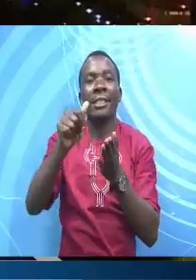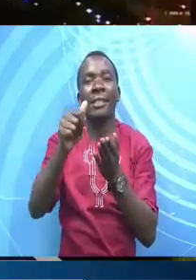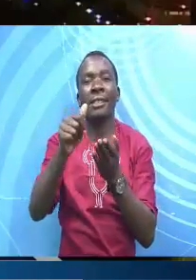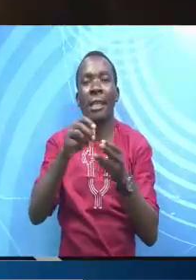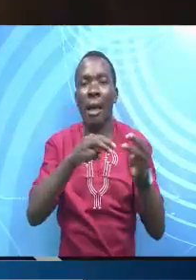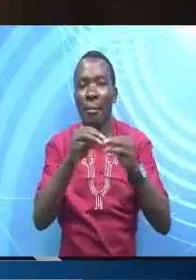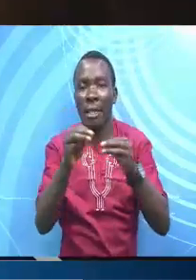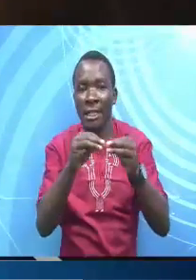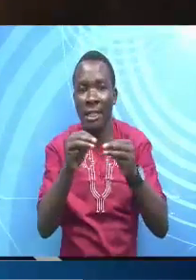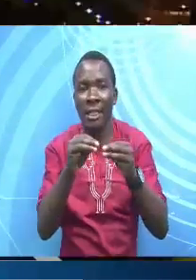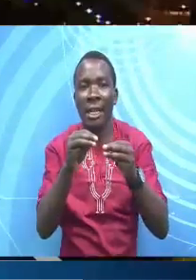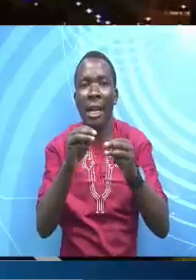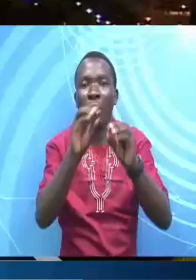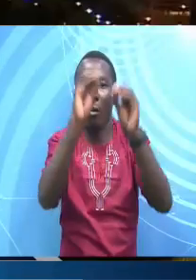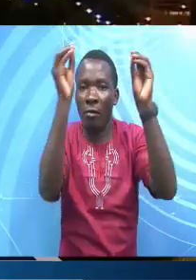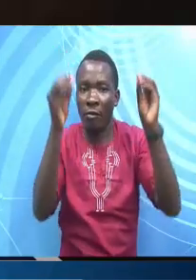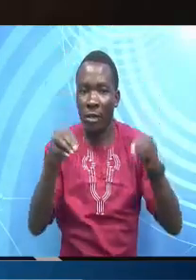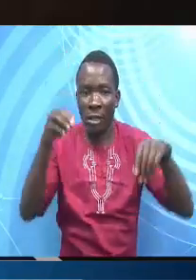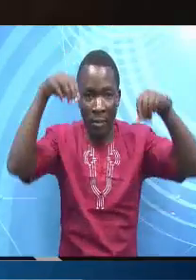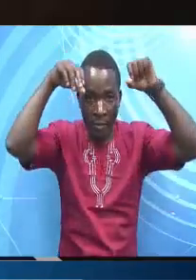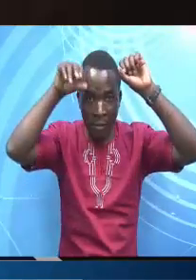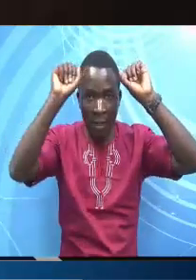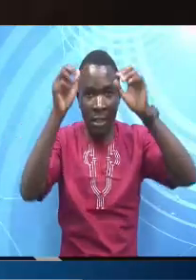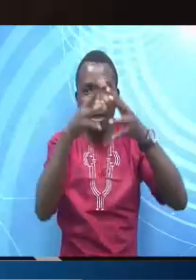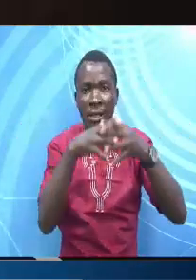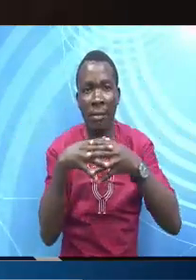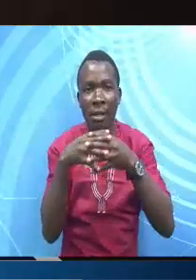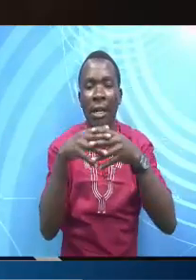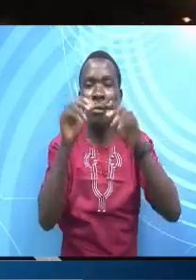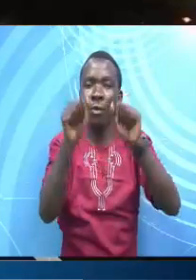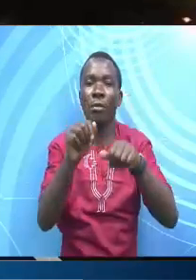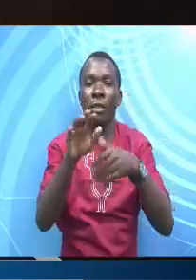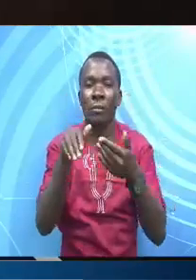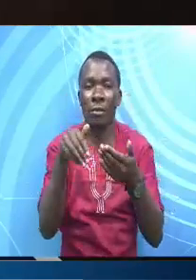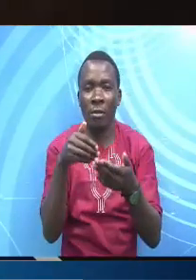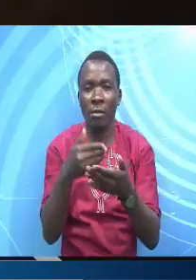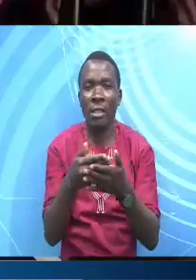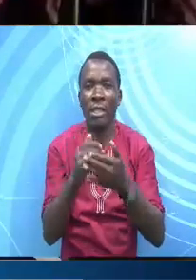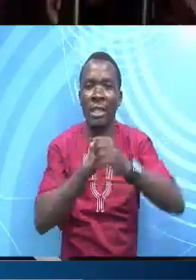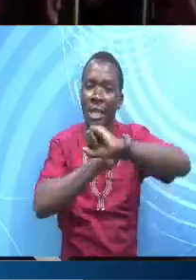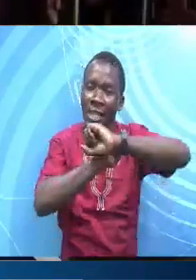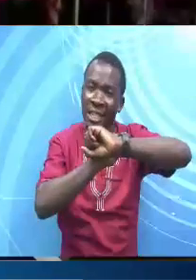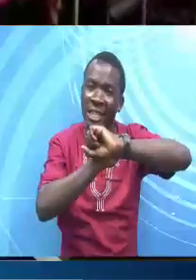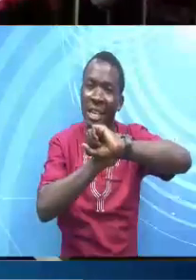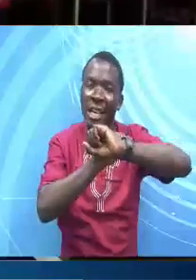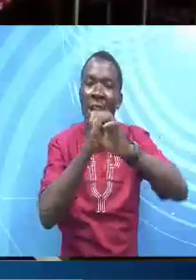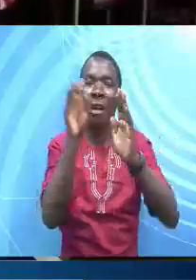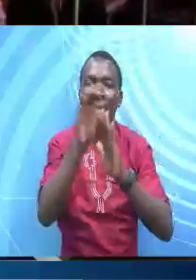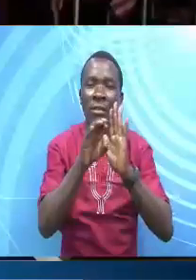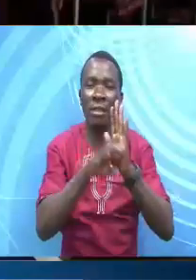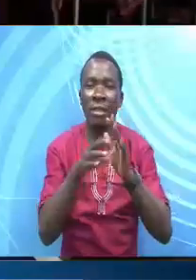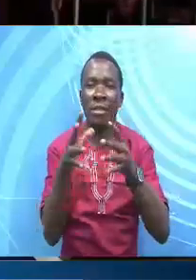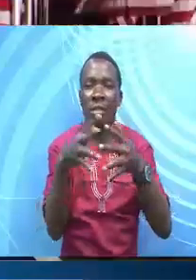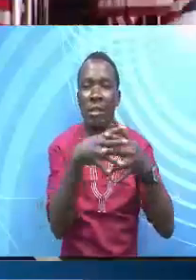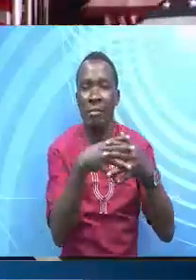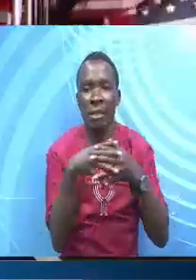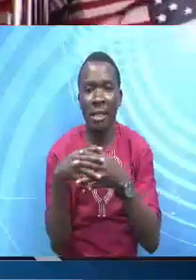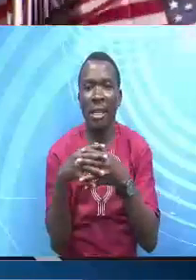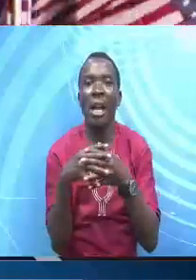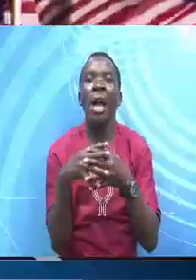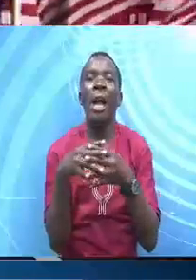bya Perezida wa Leta Zunze za Amerika ko mu bushobozi bwanjye bwose nzarenda kandi nkarengera itegeko nshinga rya Leta Zunze Ubumwe za Amerika.